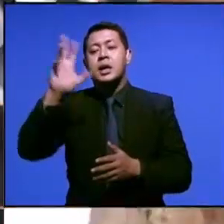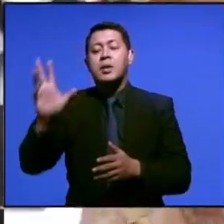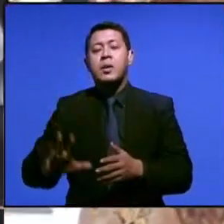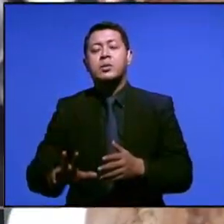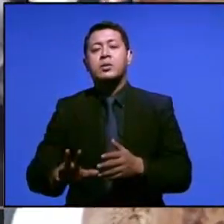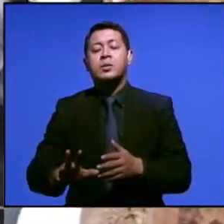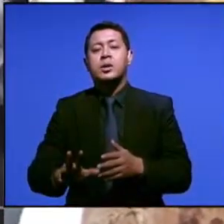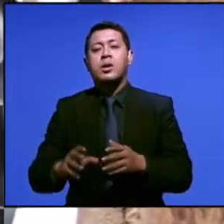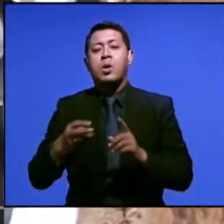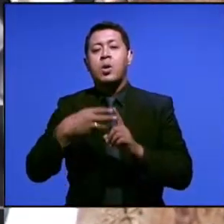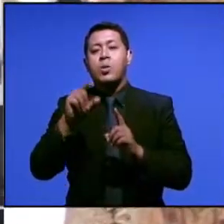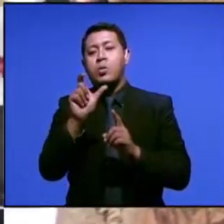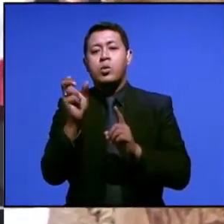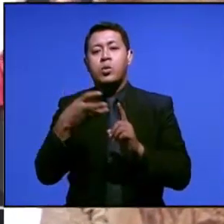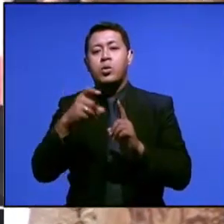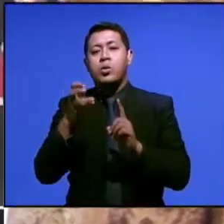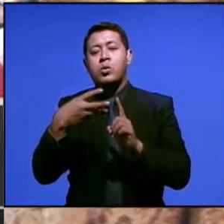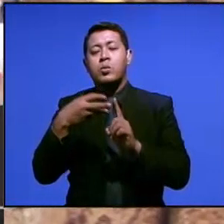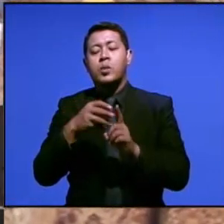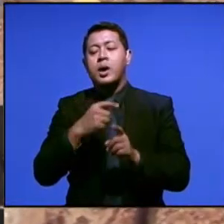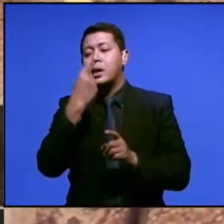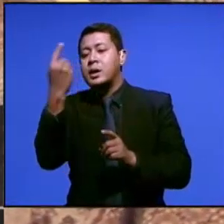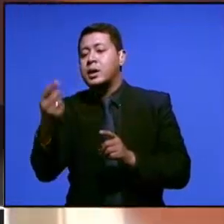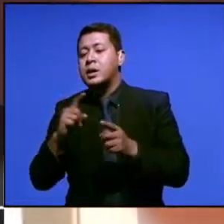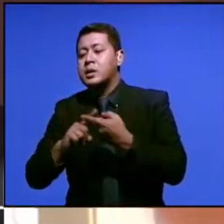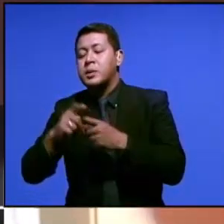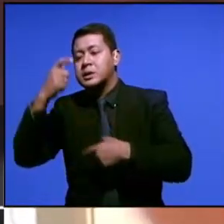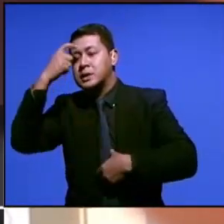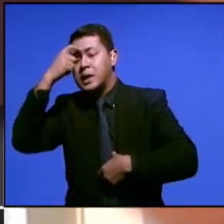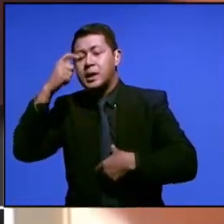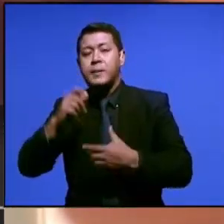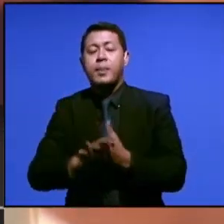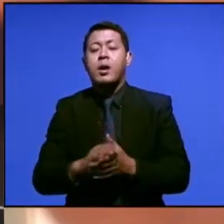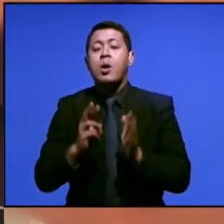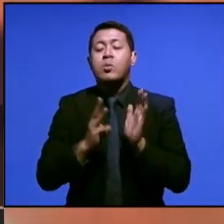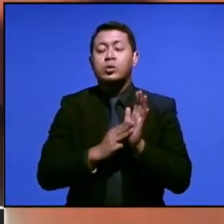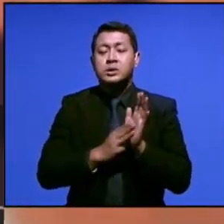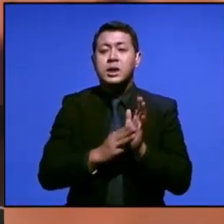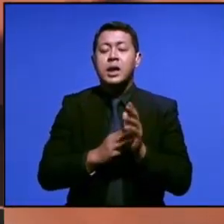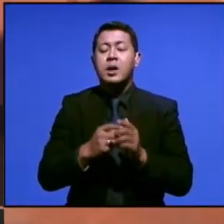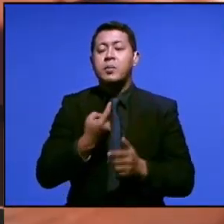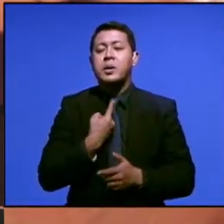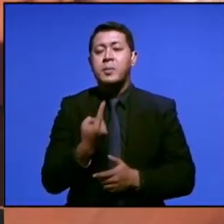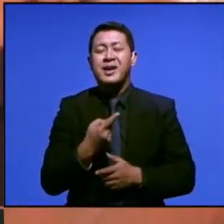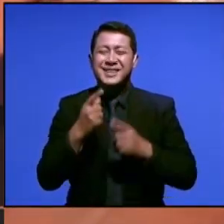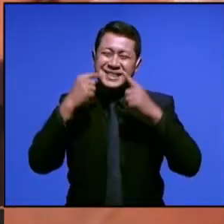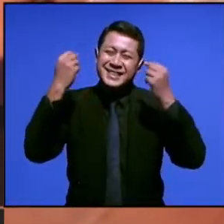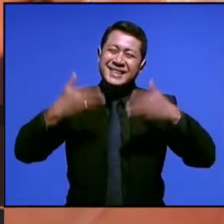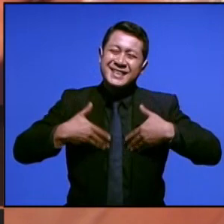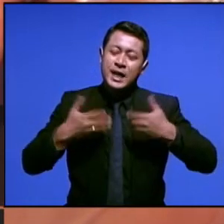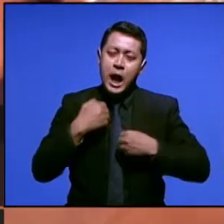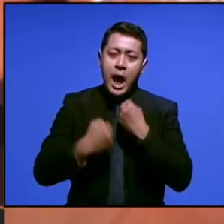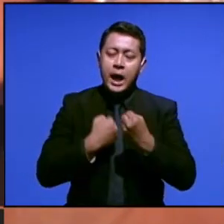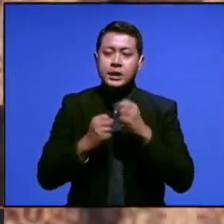Bulukumba ketika menjenguk rekannya yang sakit pada bulan Mei silam. Di mata rekannya, Musdalifah dikenal sebagai pribadi yang ceria sekaligus